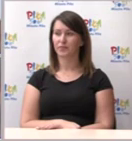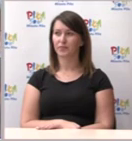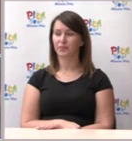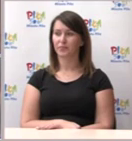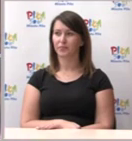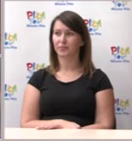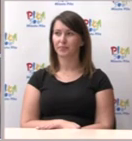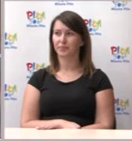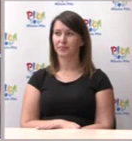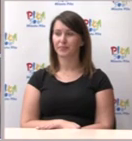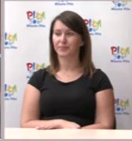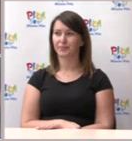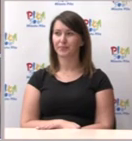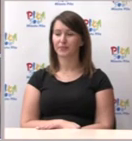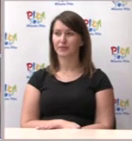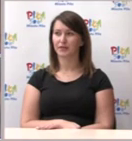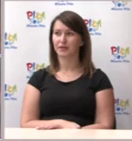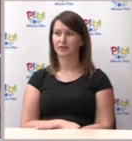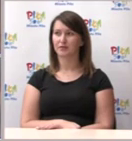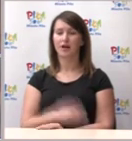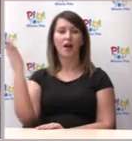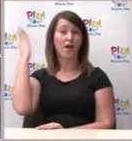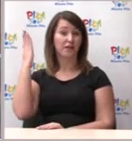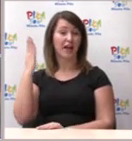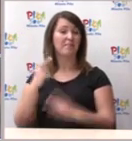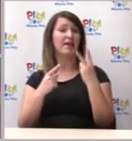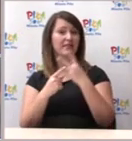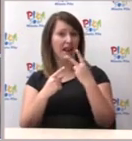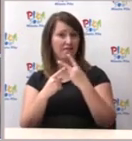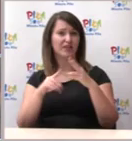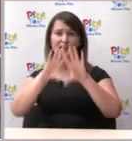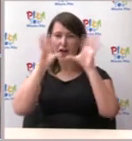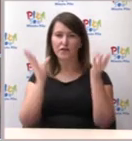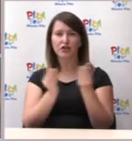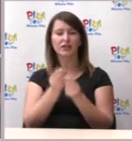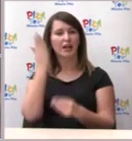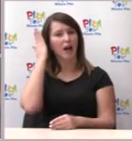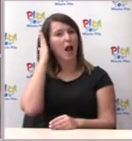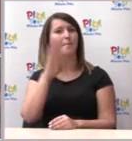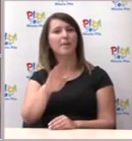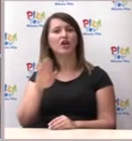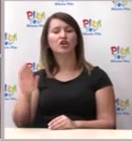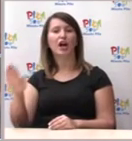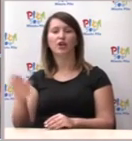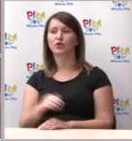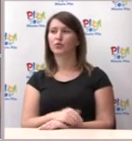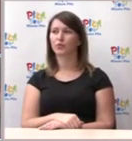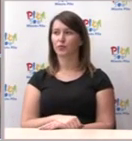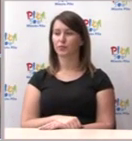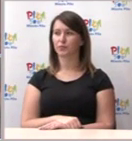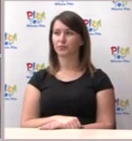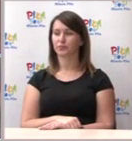a także przedstawicieli mediów, mieszkańców. Jest także z nami